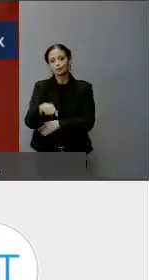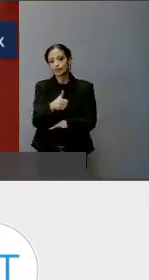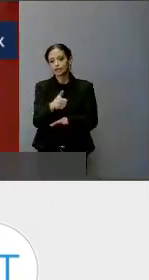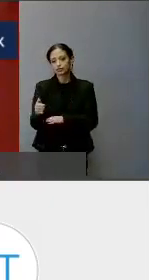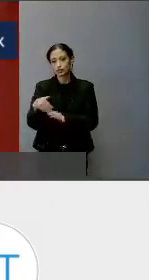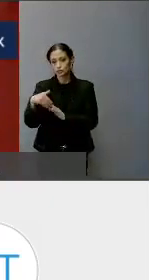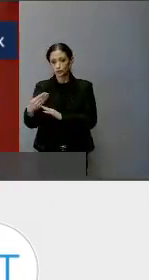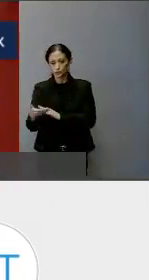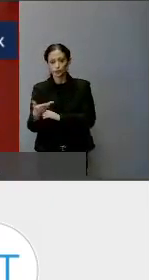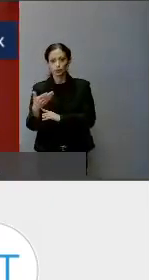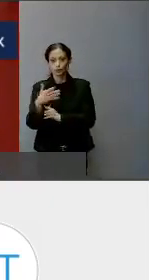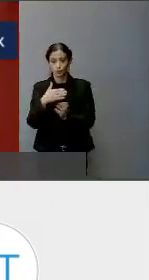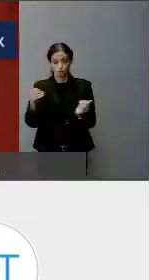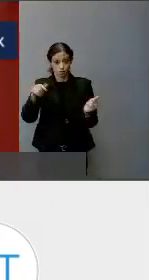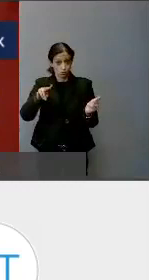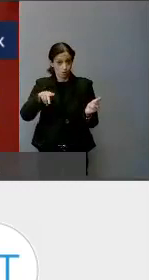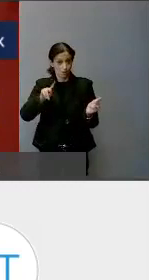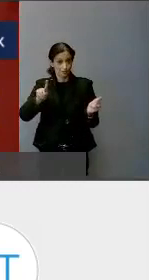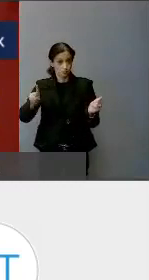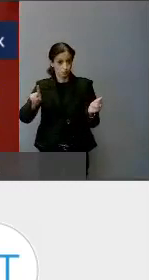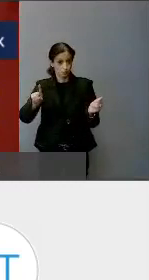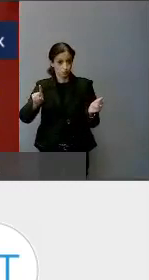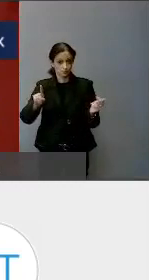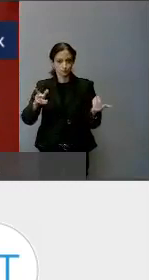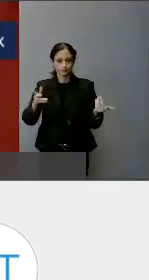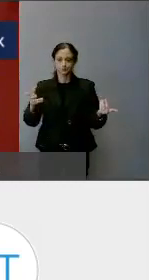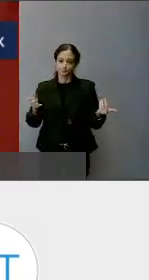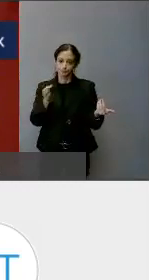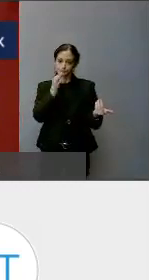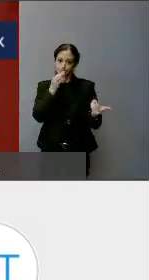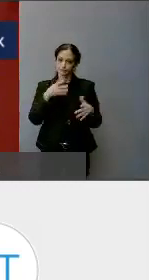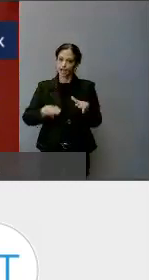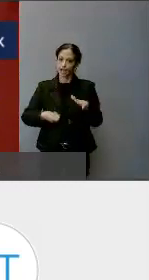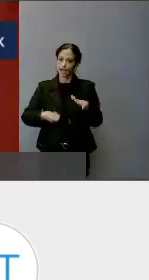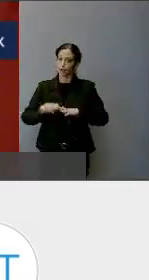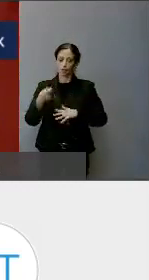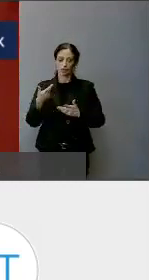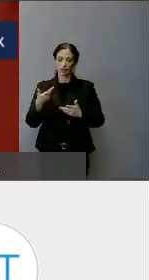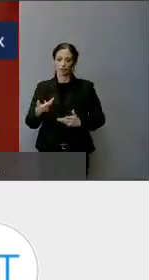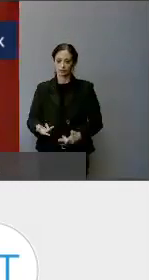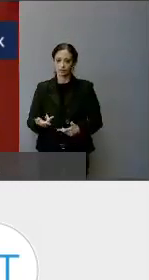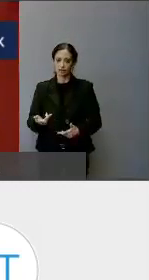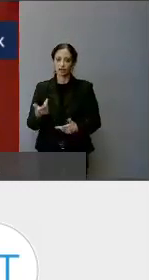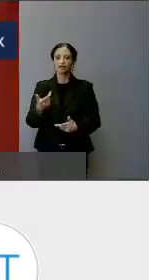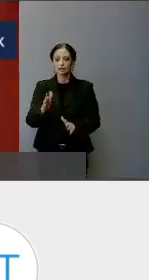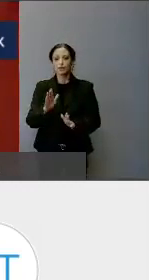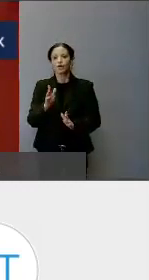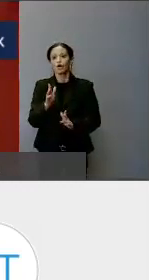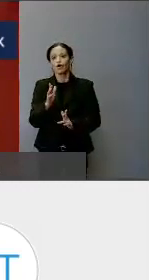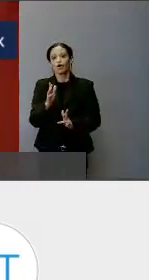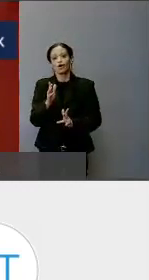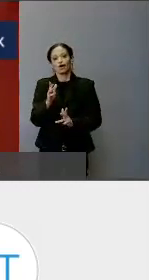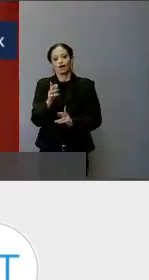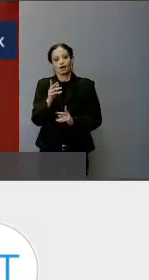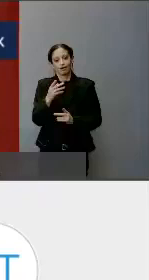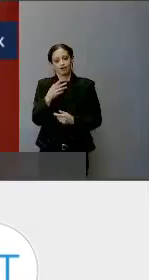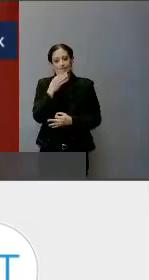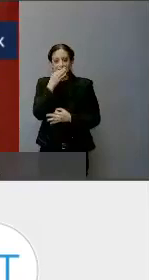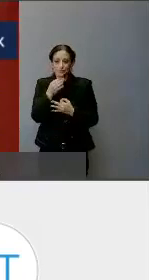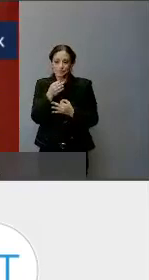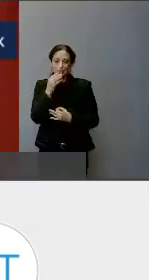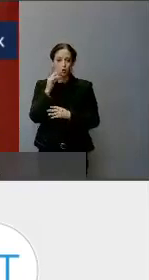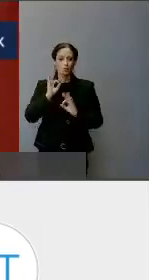oggi quest'anno quindi un pesante incremento che testimonia l'impegno della polizia locale a